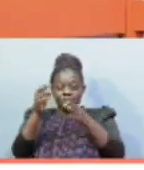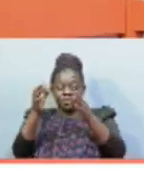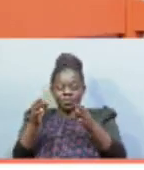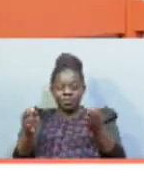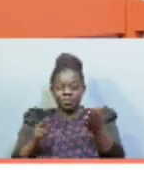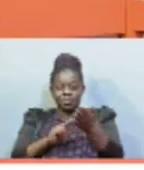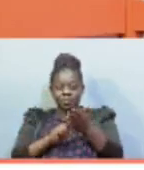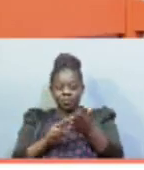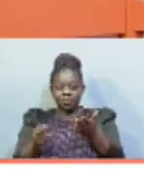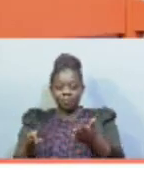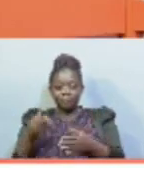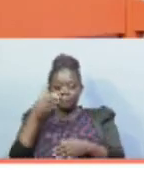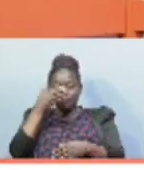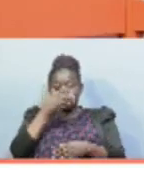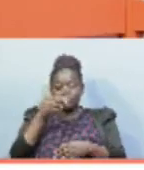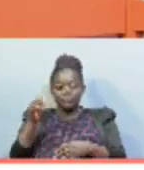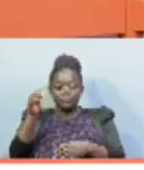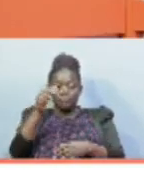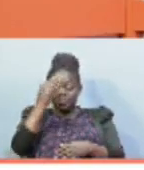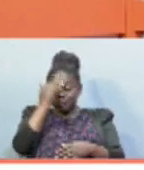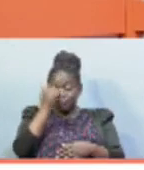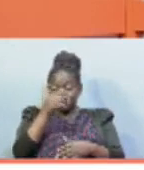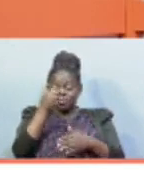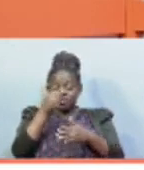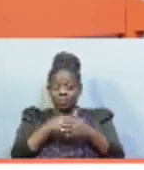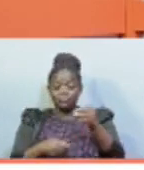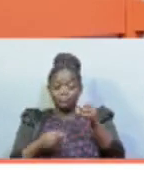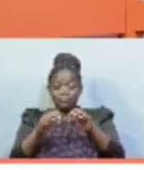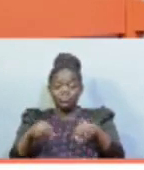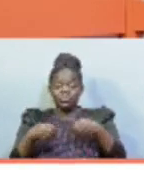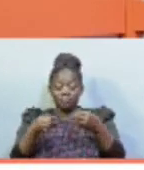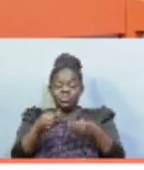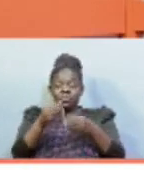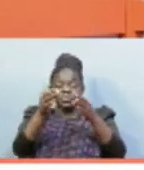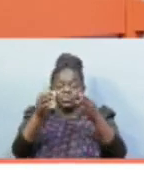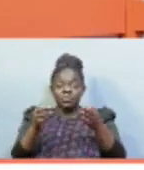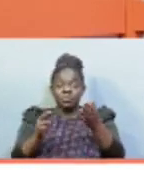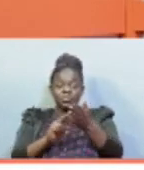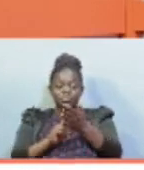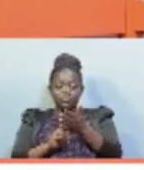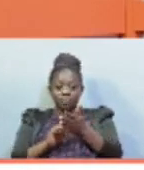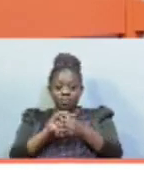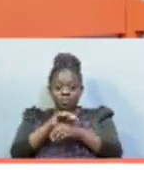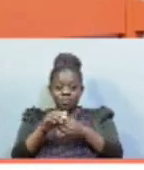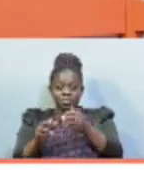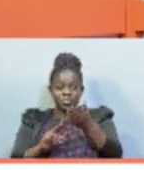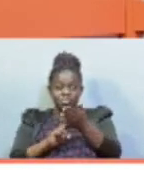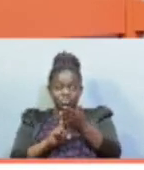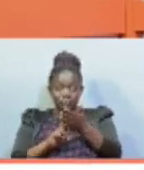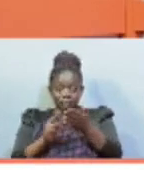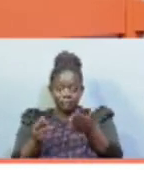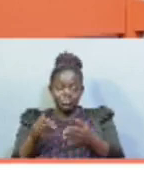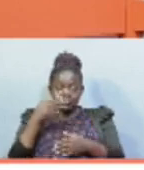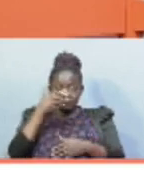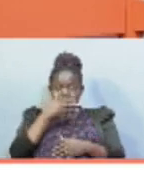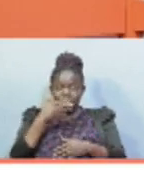gy'ebintu omuli sabbuuni ne butto okulinnya bwe kivudde ku musolo egyateekebwa ku bintu ebyeyambisibwa okukola sabbuuni